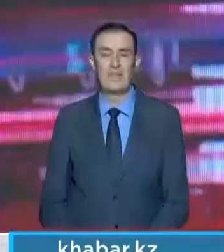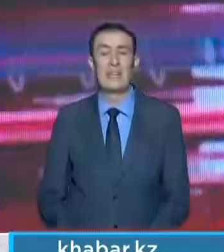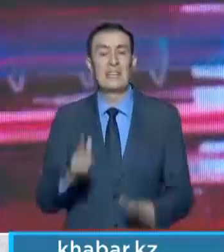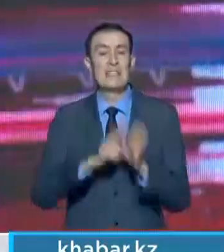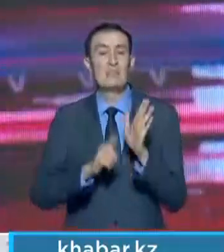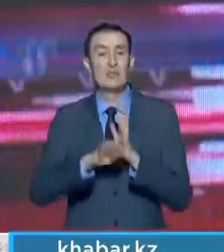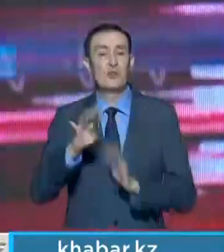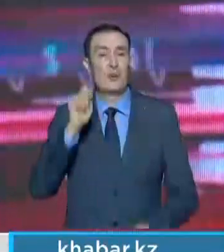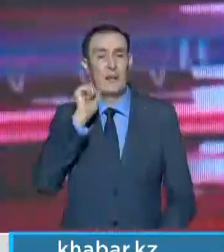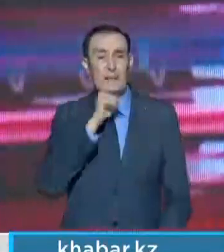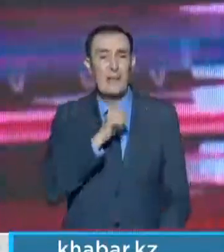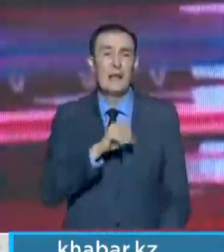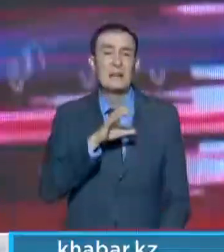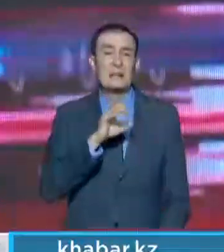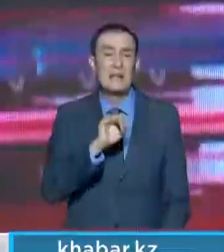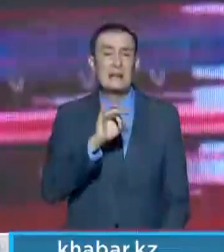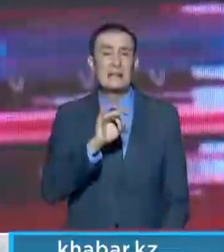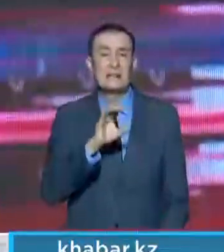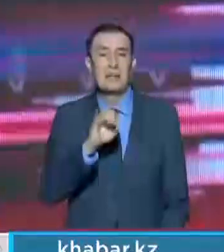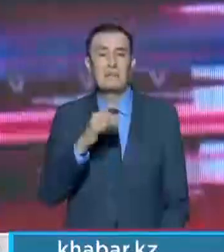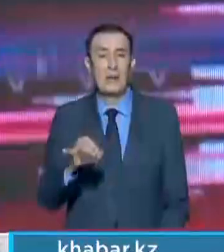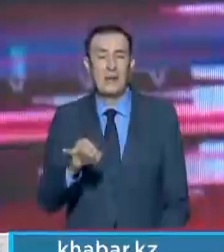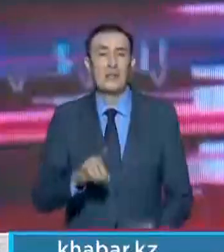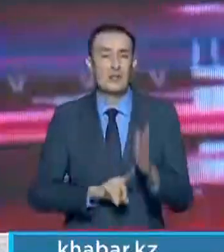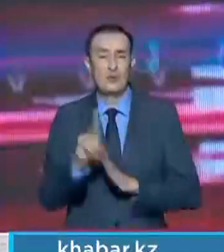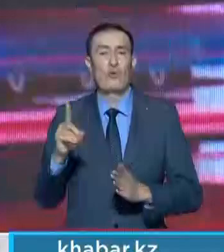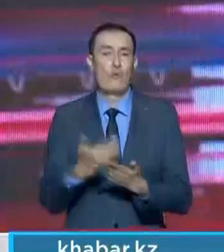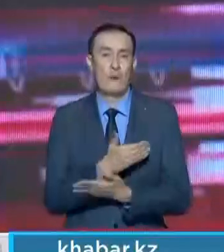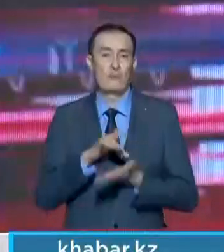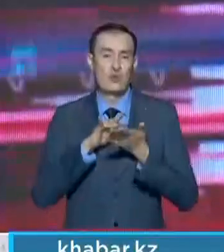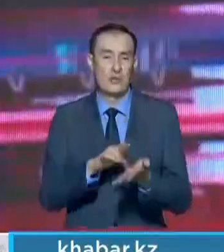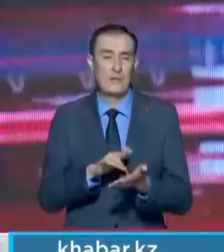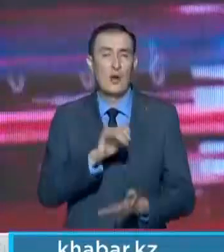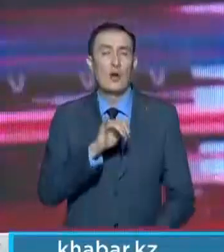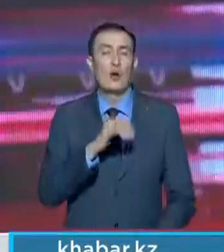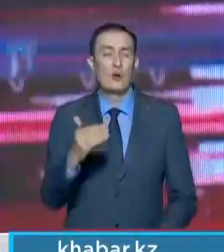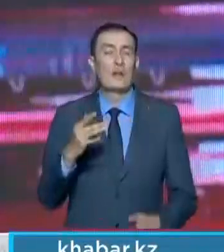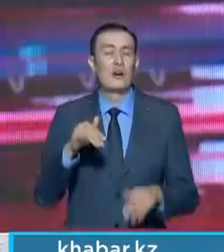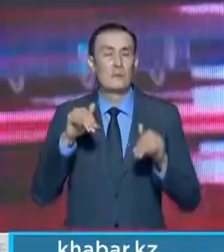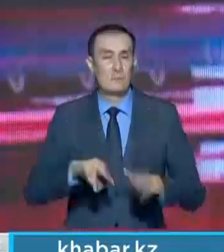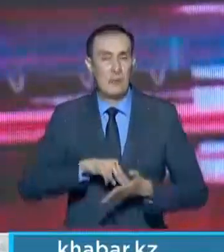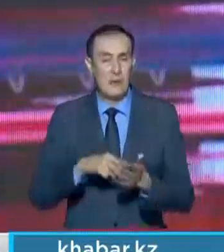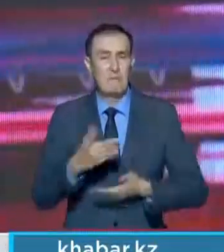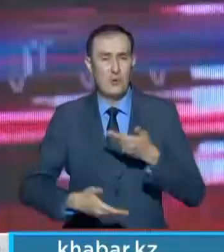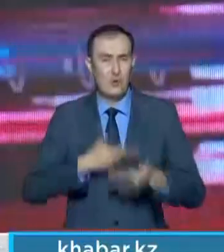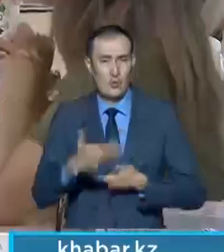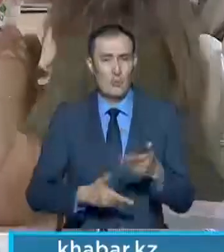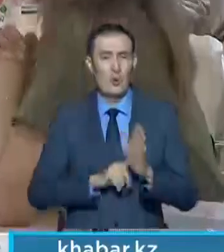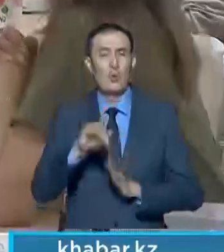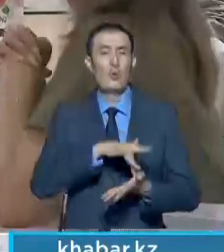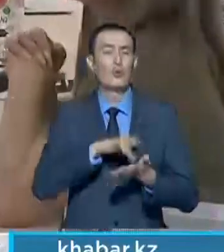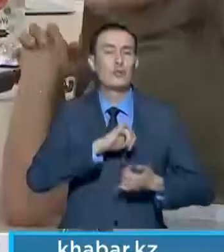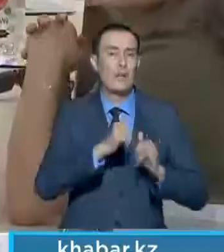семидесятилетний марафонец сарсенбай рашев отправляются в новое путешествие утау на Сира намерен пройти пешком путь от усь